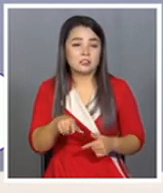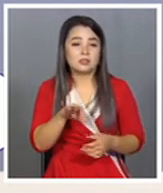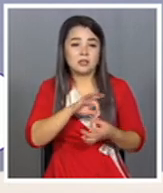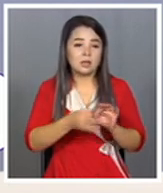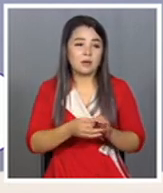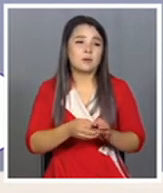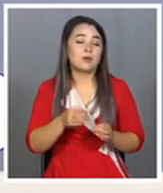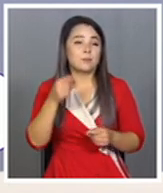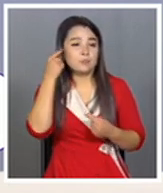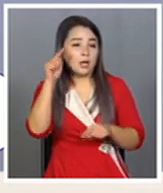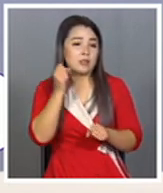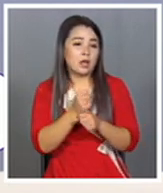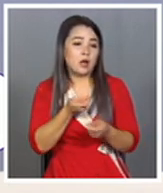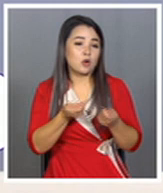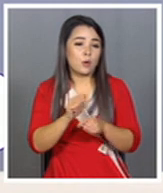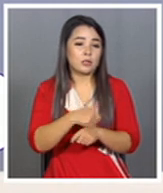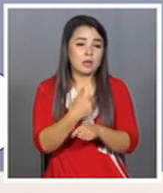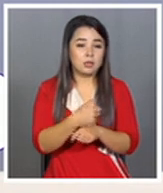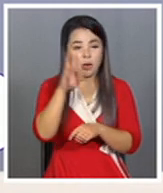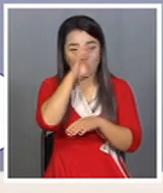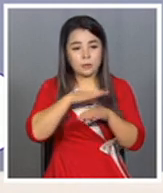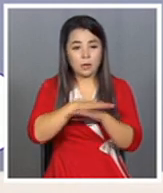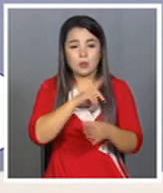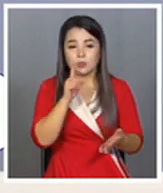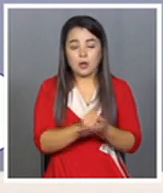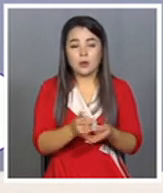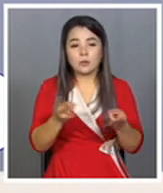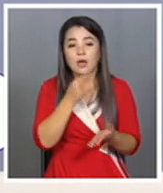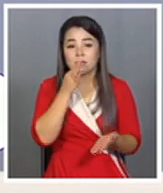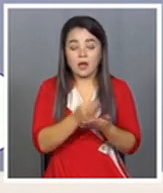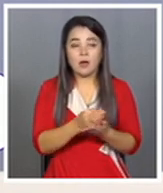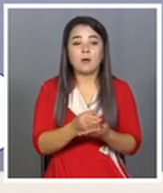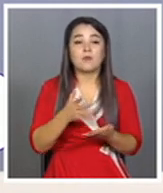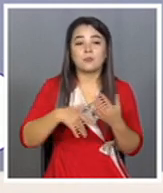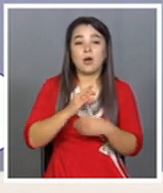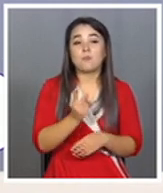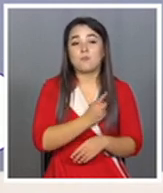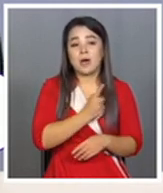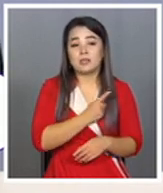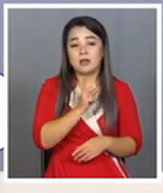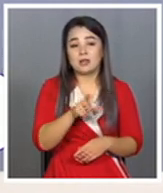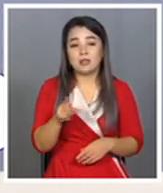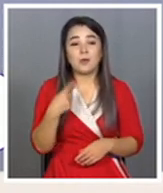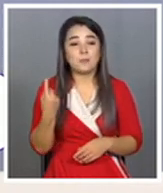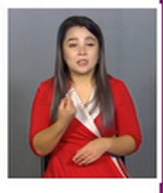ағартушы король басқару керек деп айтқан екен. Осындай монархтардың бірі